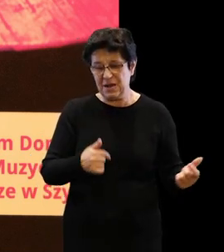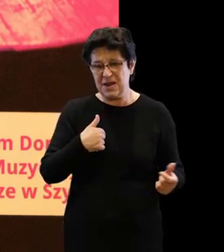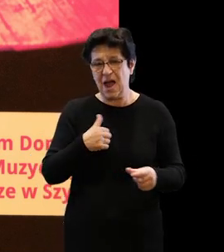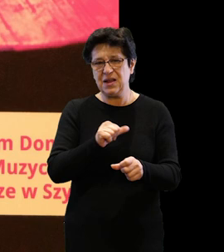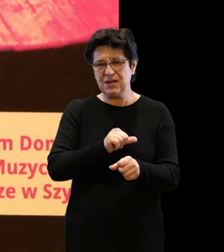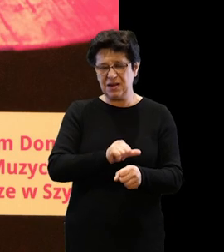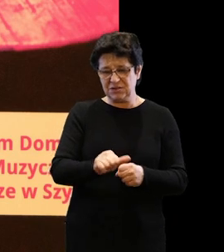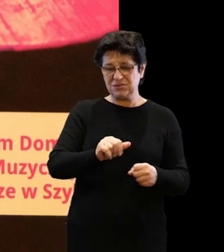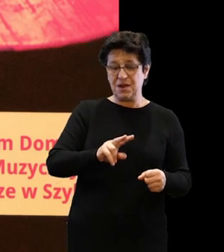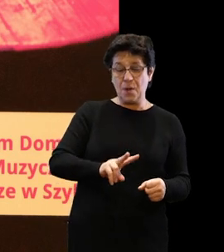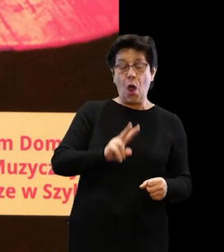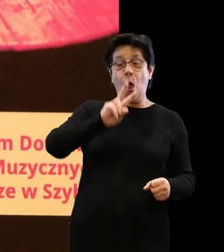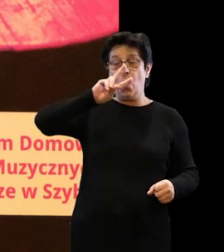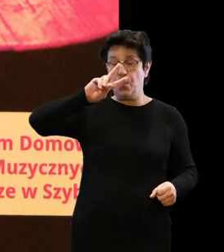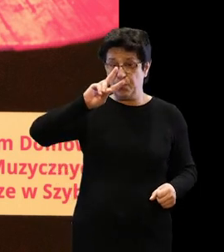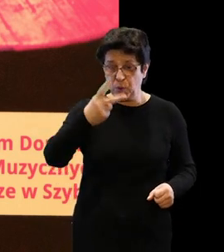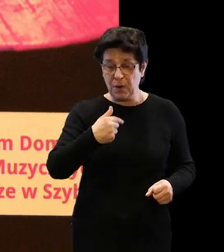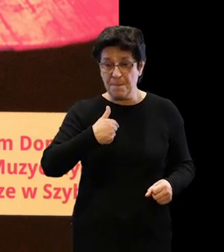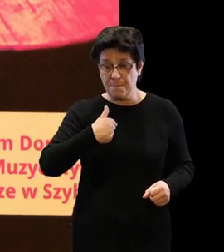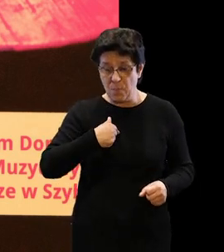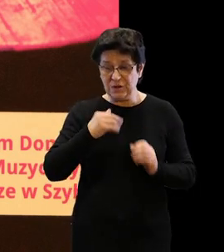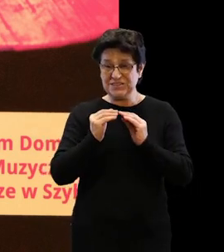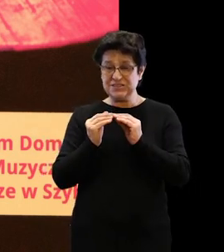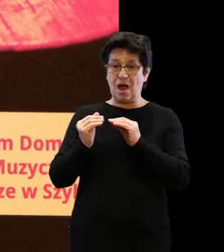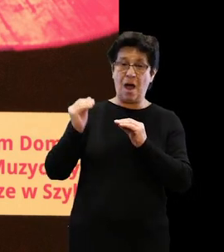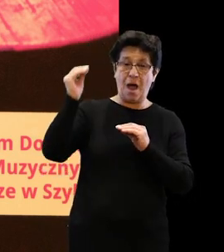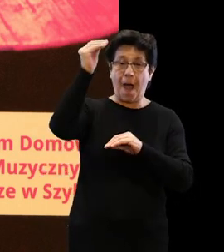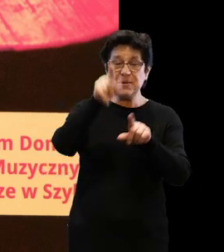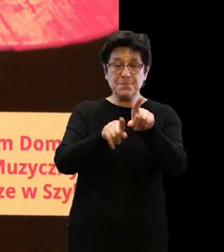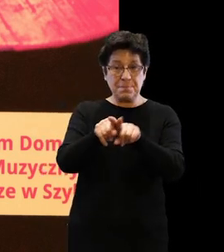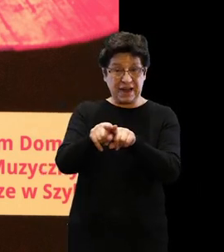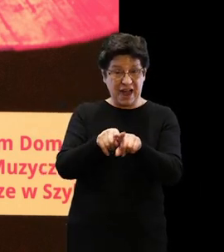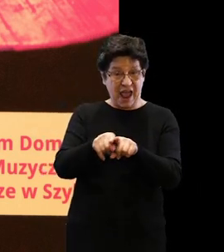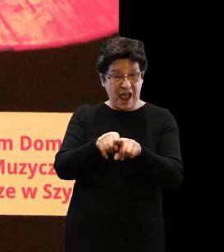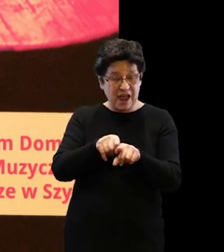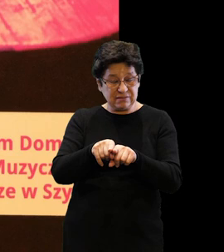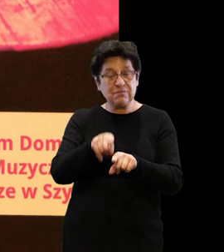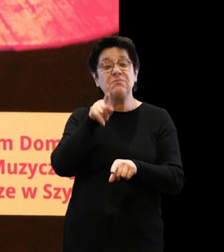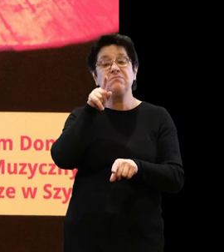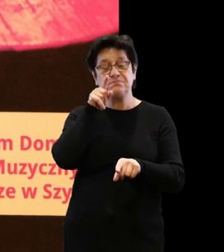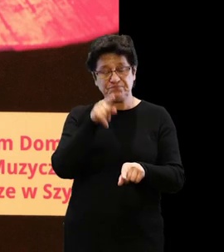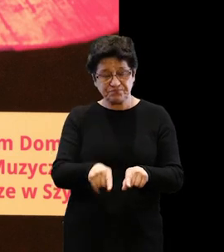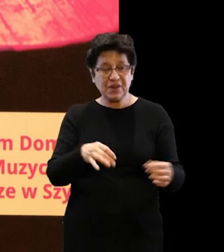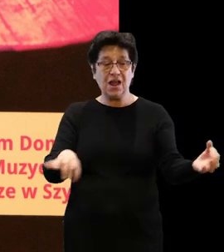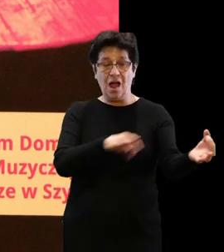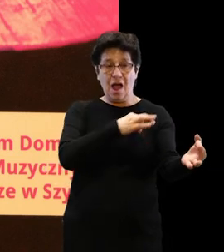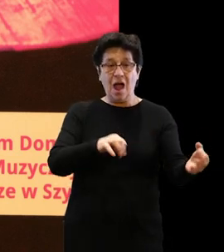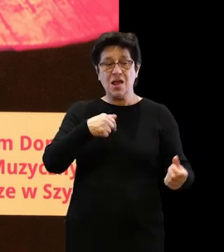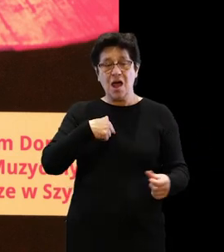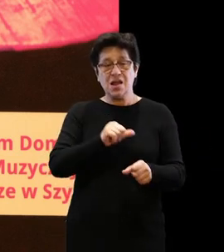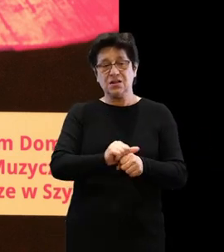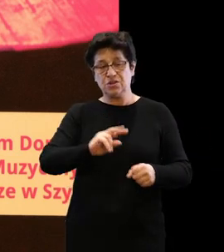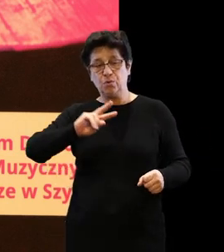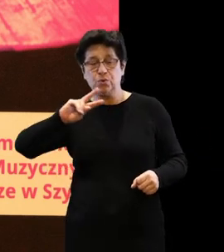drugi mój starszy brat mój starszy brat przeszedł to wszystko musiał na skrzypcach grać i tak dalej a mnie już nie jakby to powiedzieć